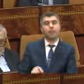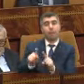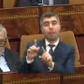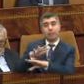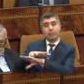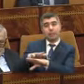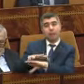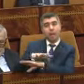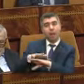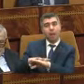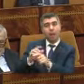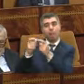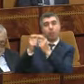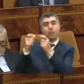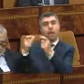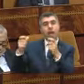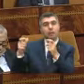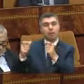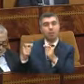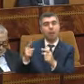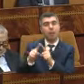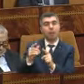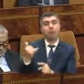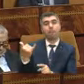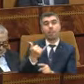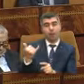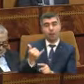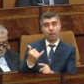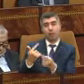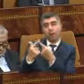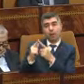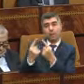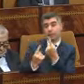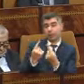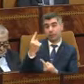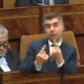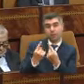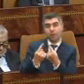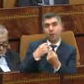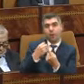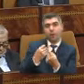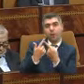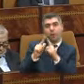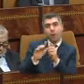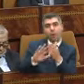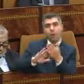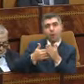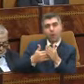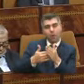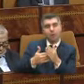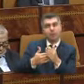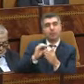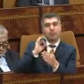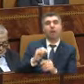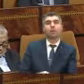المتقدمة مدخلا حقيقيا لتجاوز إكراهات التفاوتات بشقيها المجالي والاجتماعي،